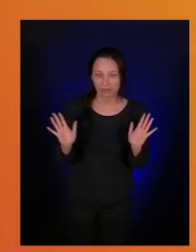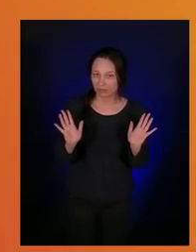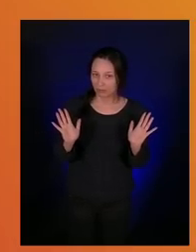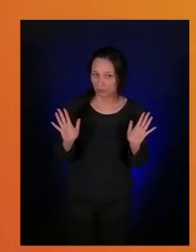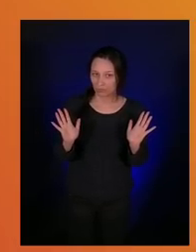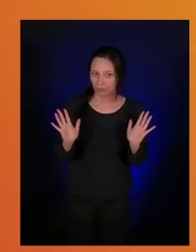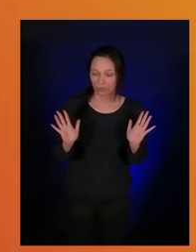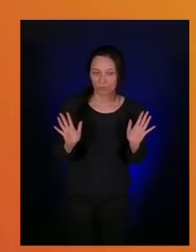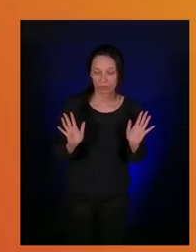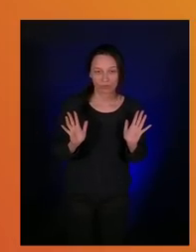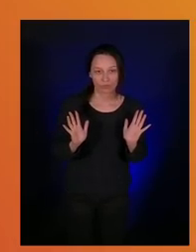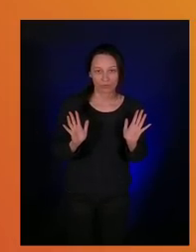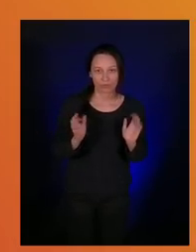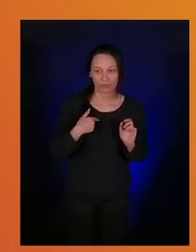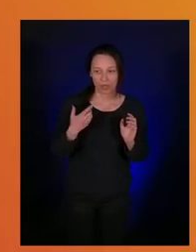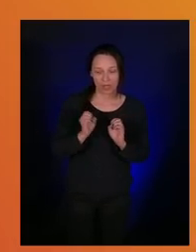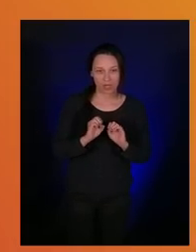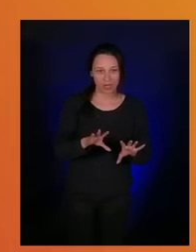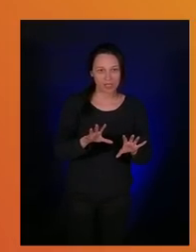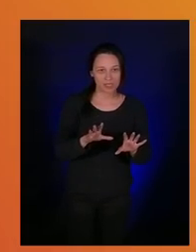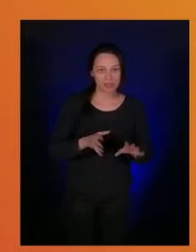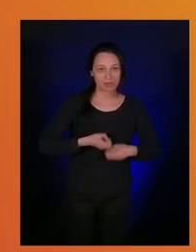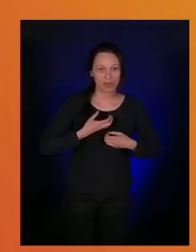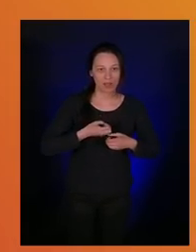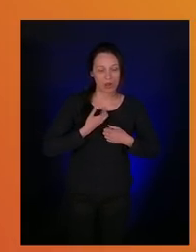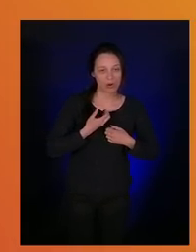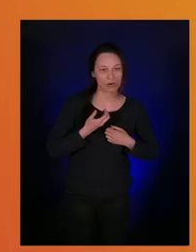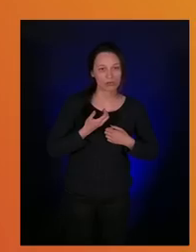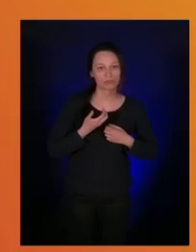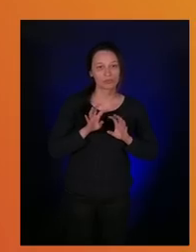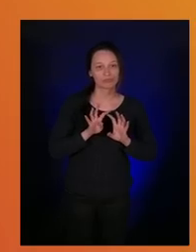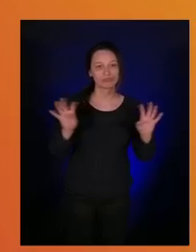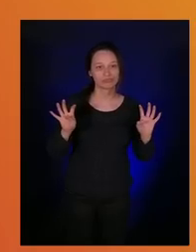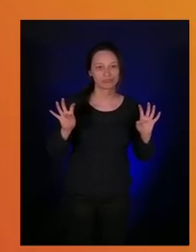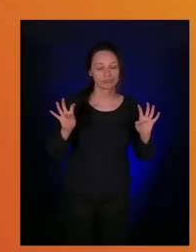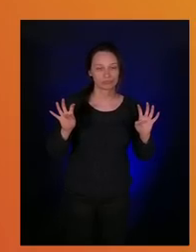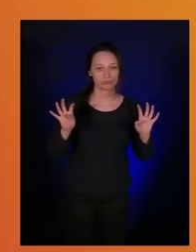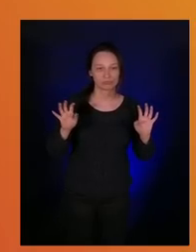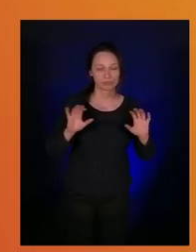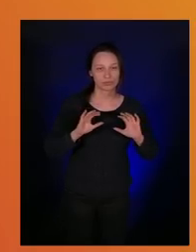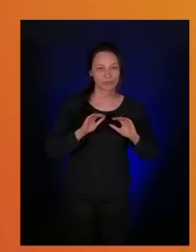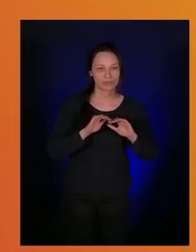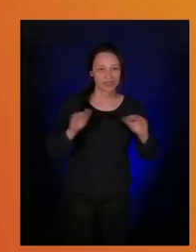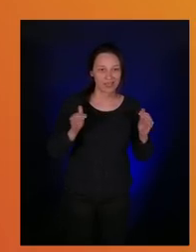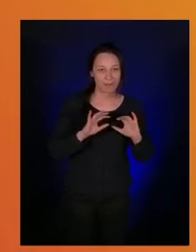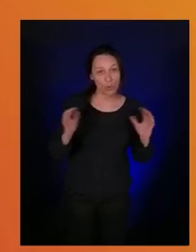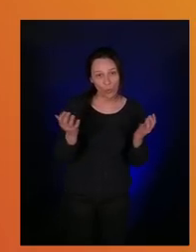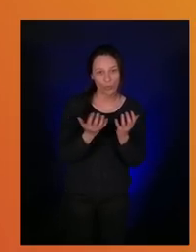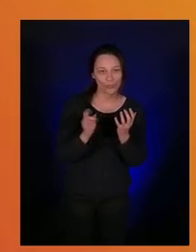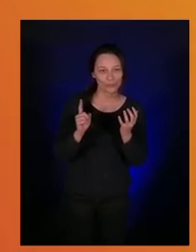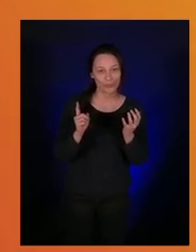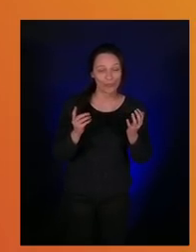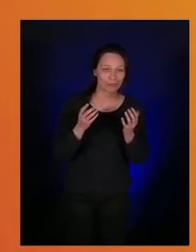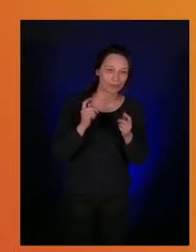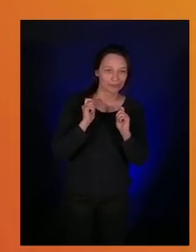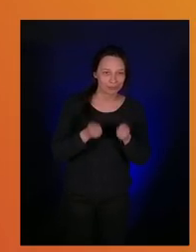Sans regret, je vais laisser la parole à la tribune, pas à la tribune, mais à la table ronde, qui n'est pas tout à fait ronde, mais on va l'appeler